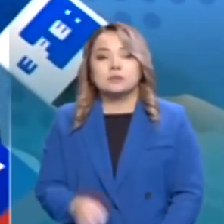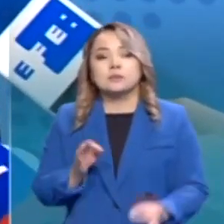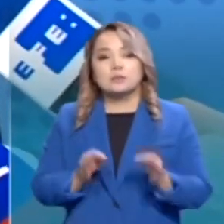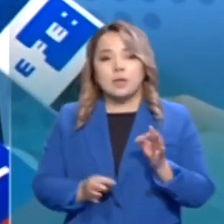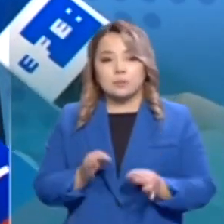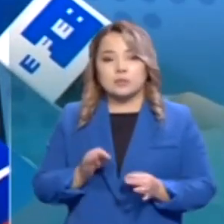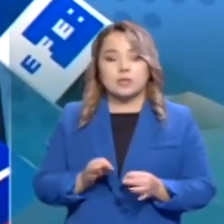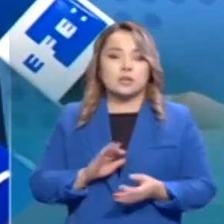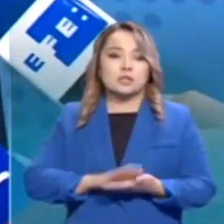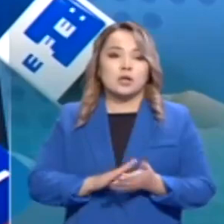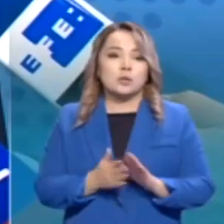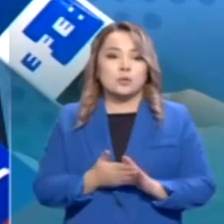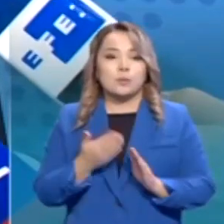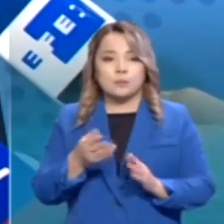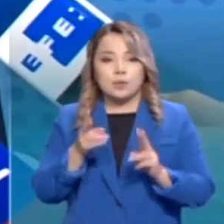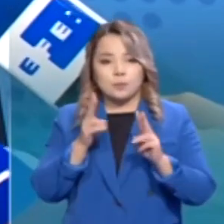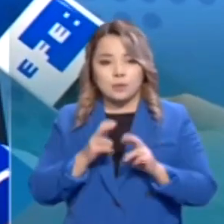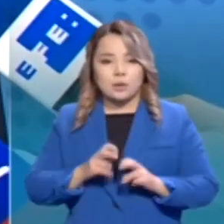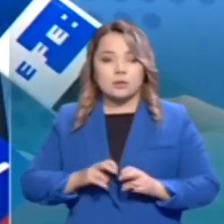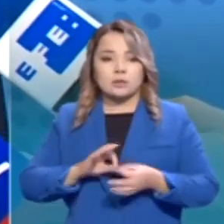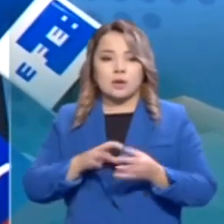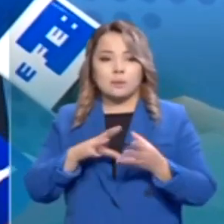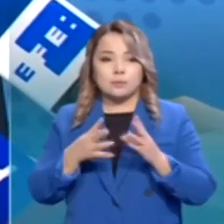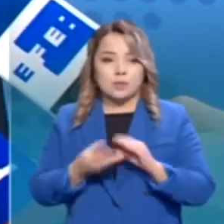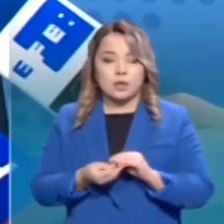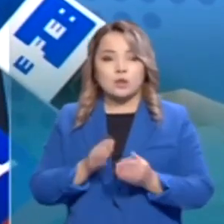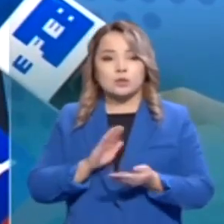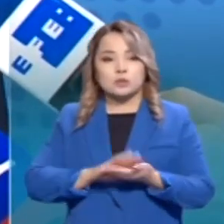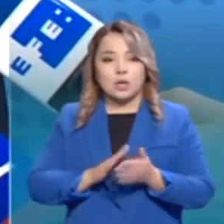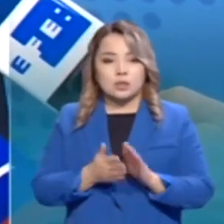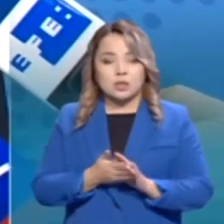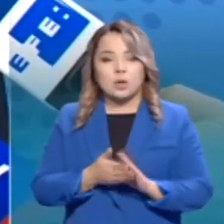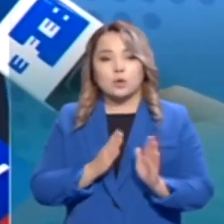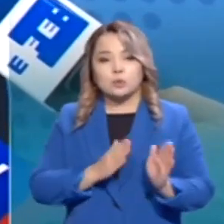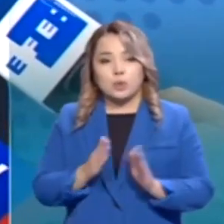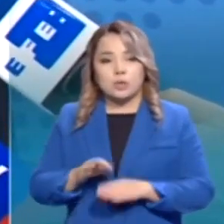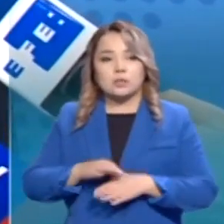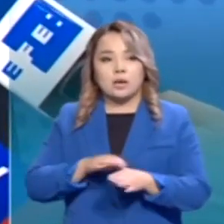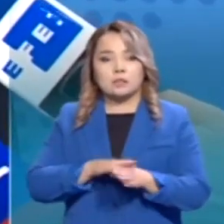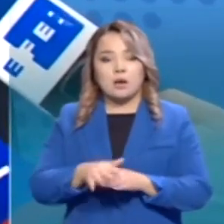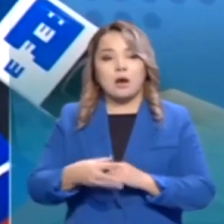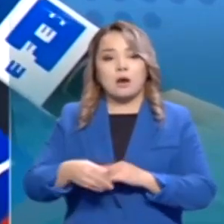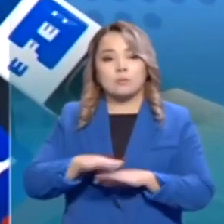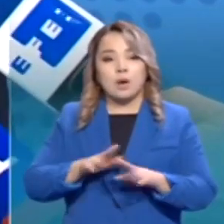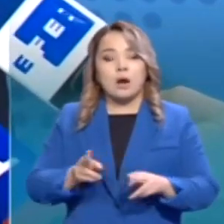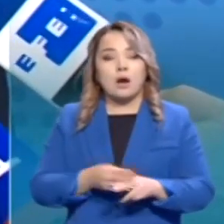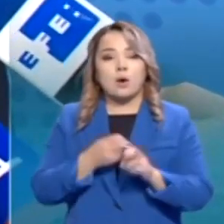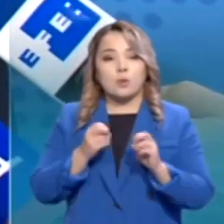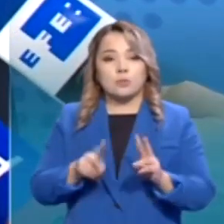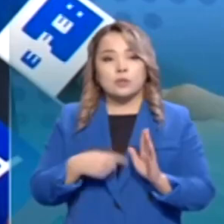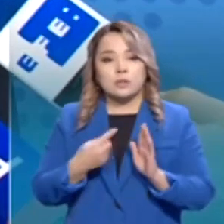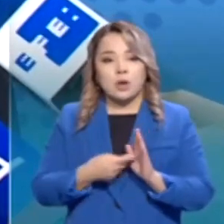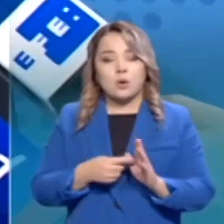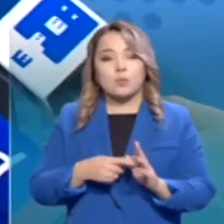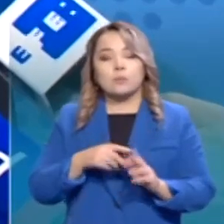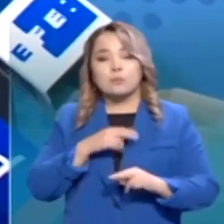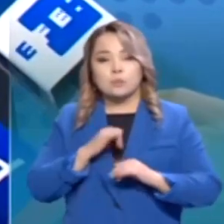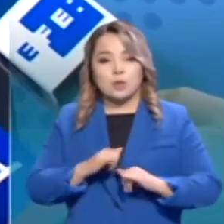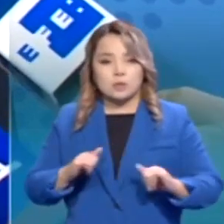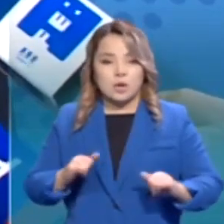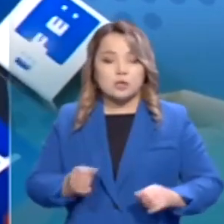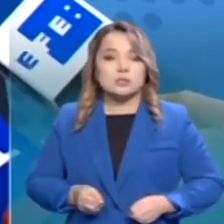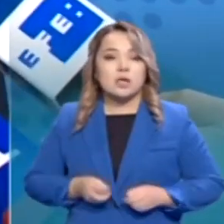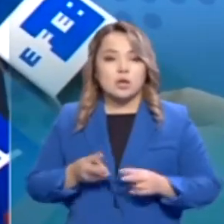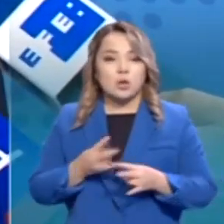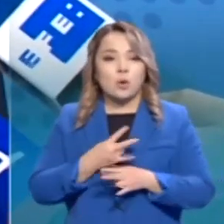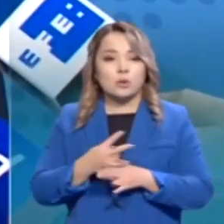ситуации. Рассмотрим детально. Алдымен жағдайды тұрақтандыру мәселелерін қараймыз. Аймақтағы қауіпсіздік мәселесі өршіп тұр. Террорлық